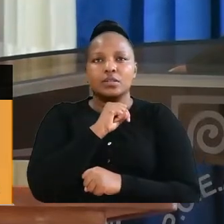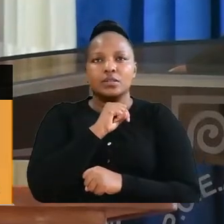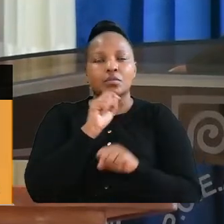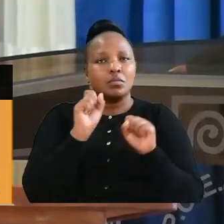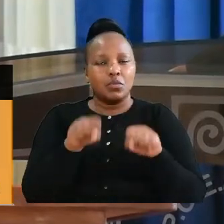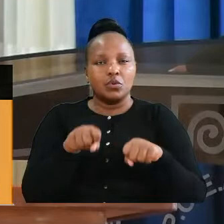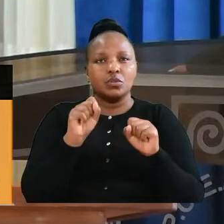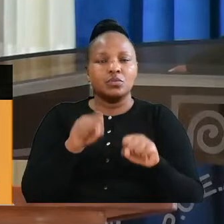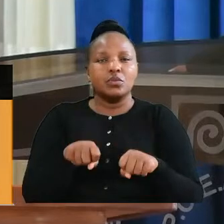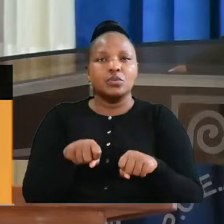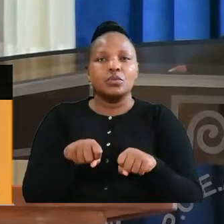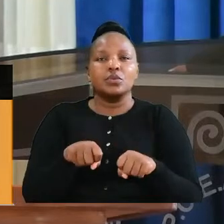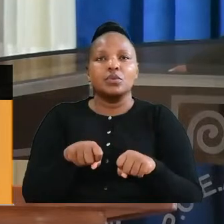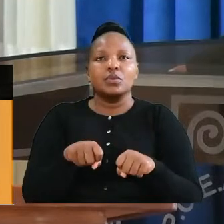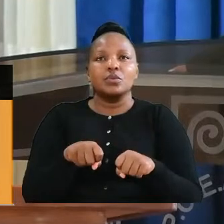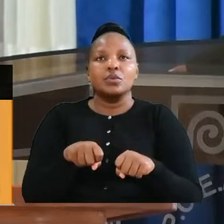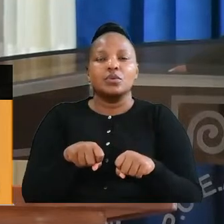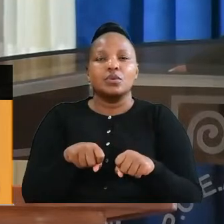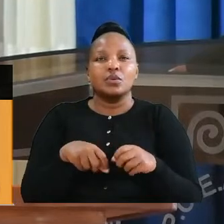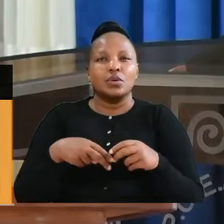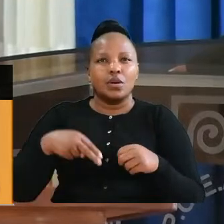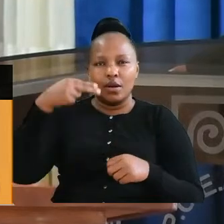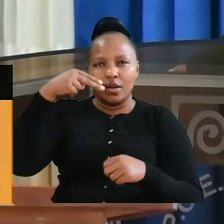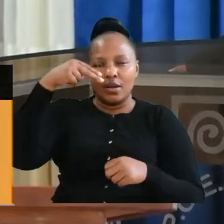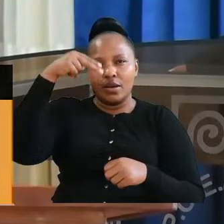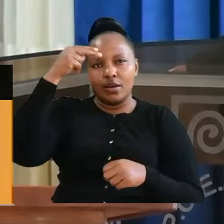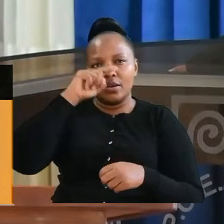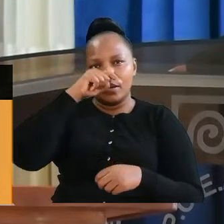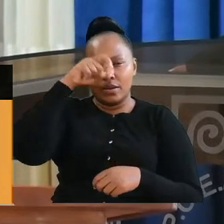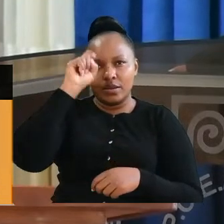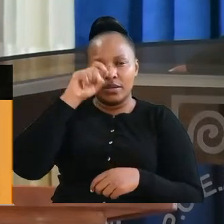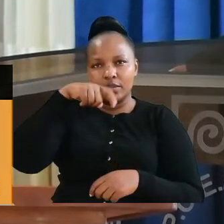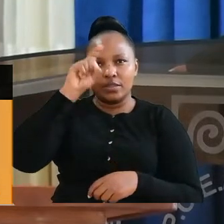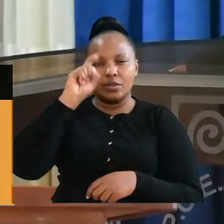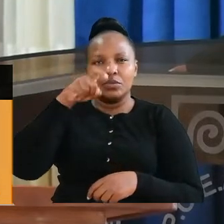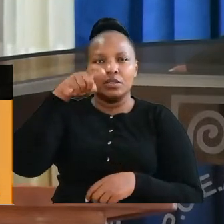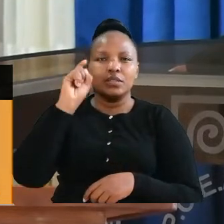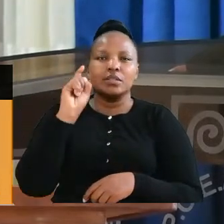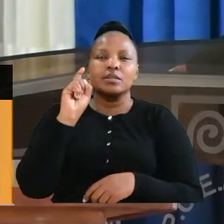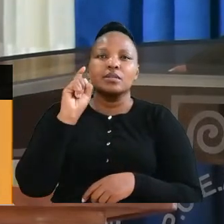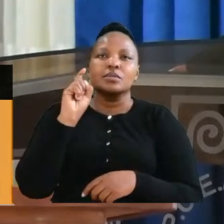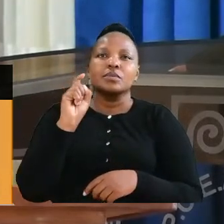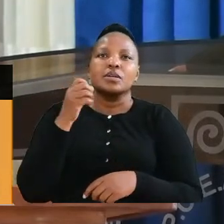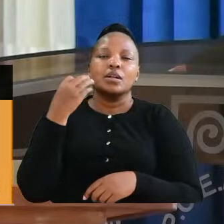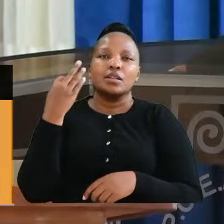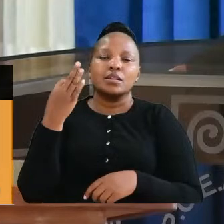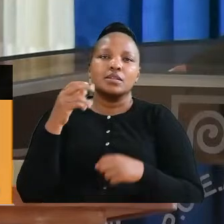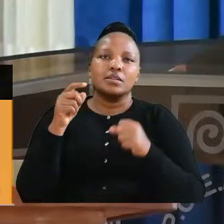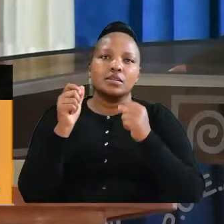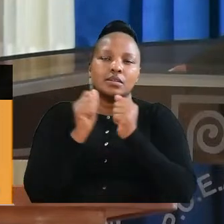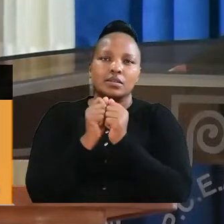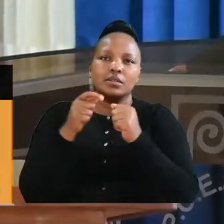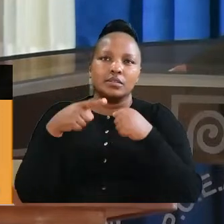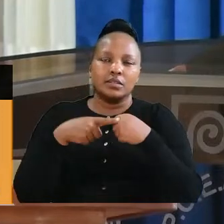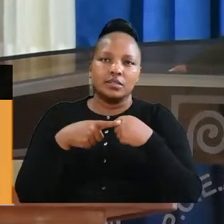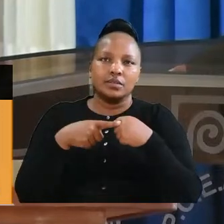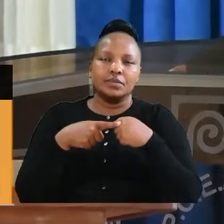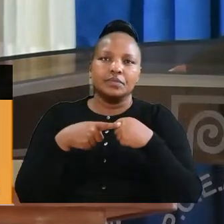rekodi ya juu ya alama 316 ambayo iliwekwa mwaka